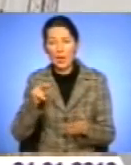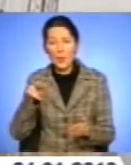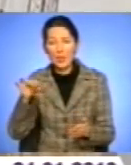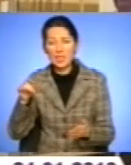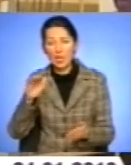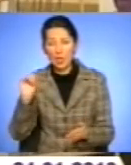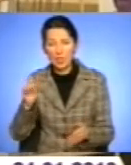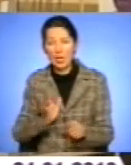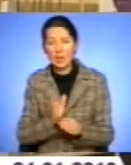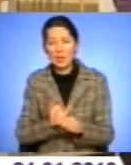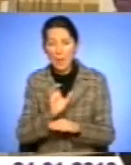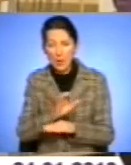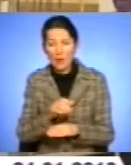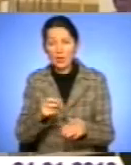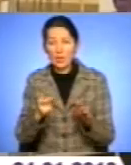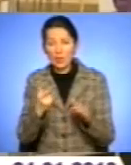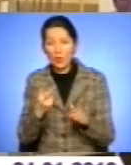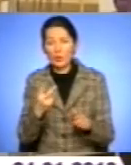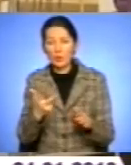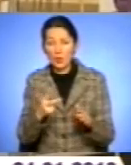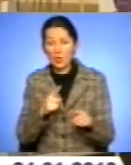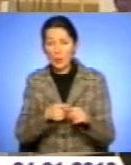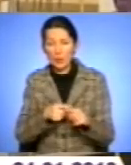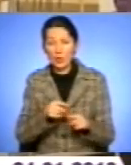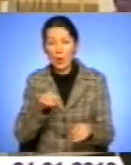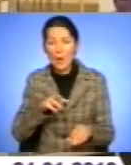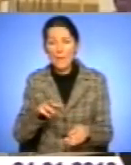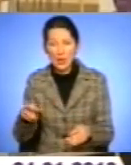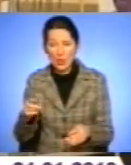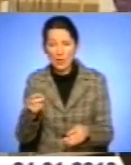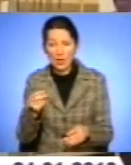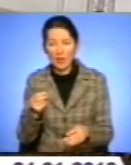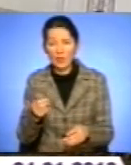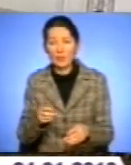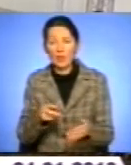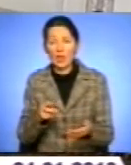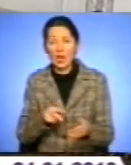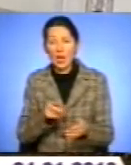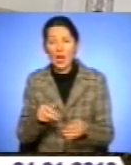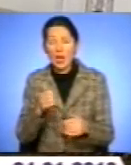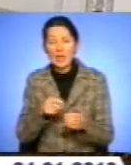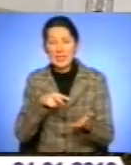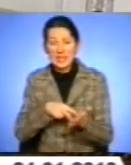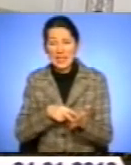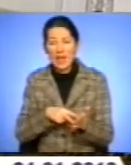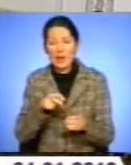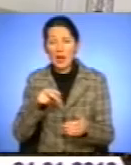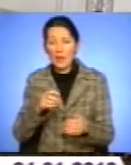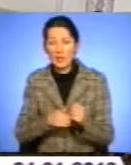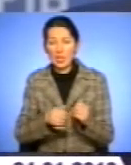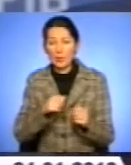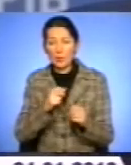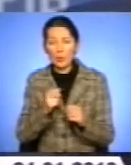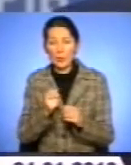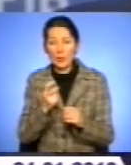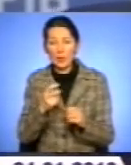У першому кварталі 2013-го планують ввести в експлуатацію 7 житлових будинків, кажуть у державній іпотечній установі. Цього року на фінансування